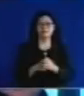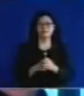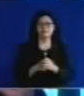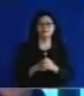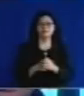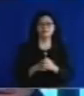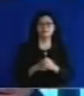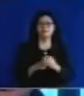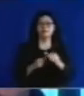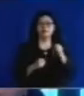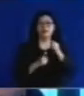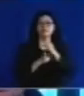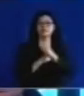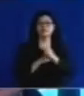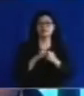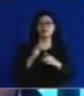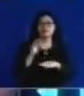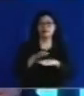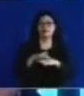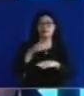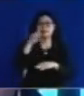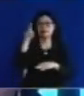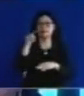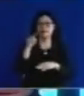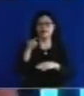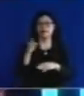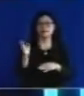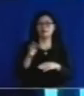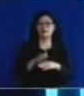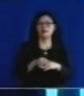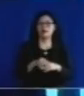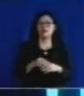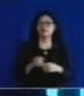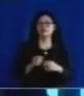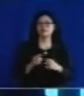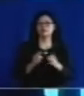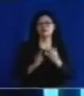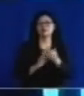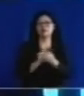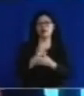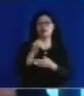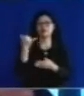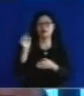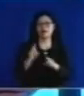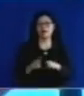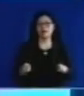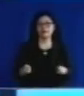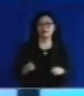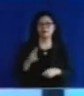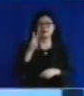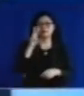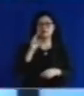debat berbasiskan pada pertanyaan pasangan calon yang lain. Ada dua sesi,